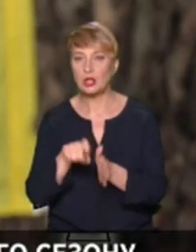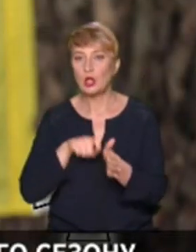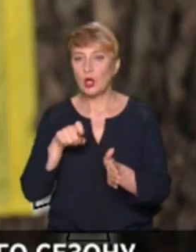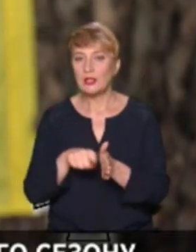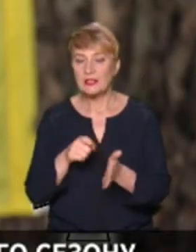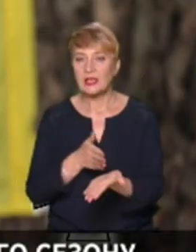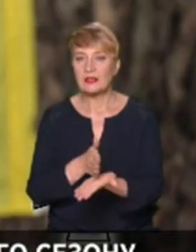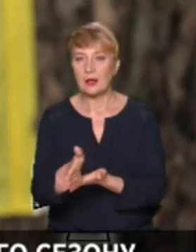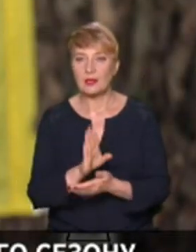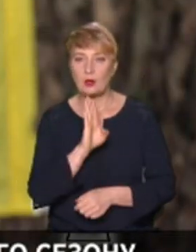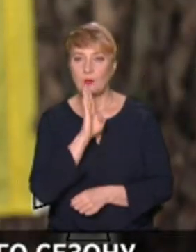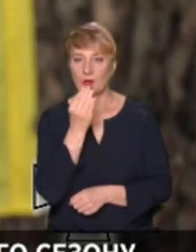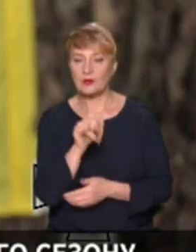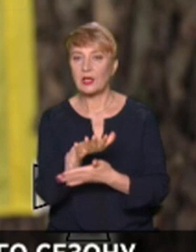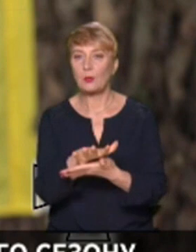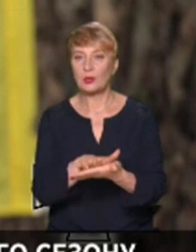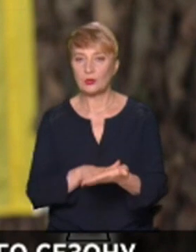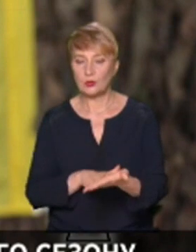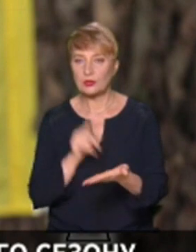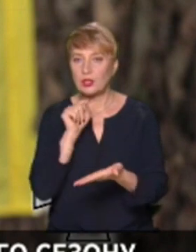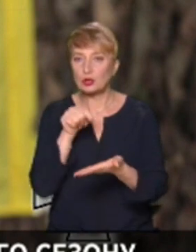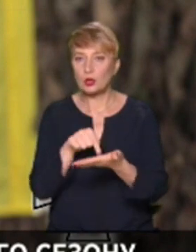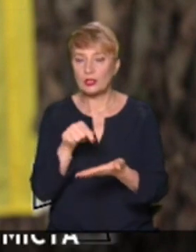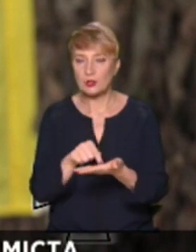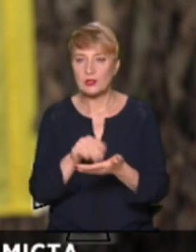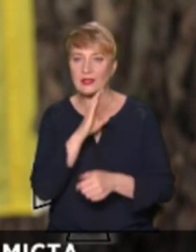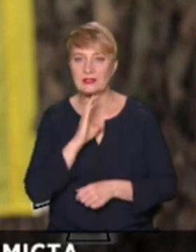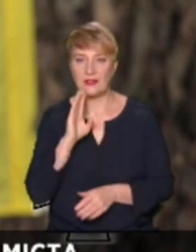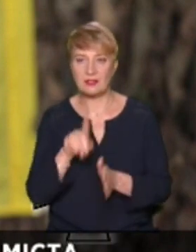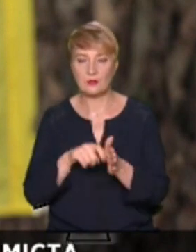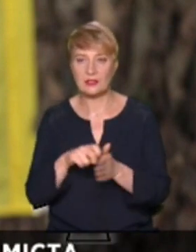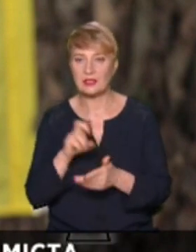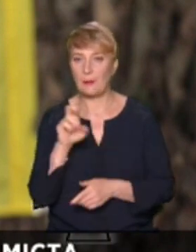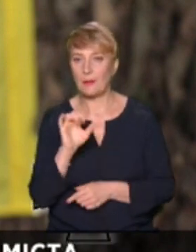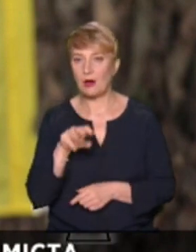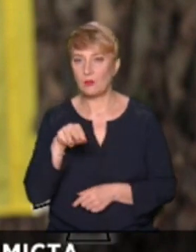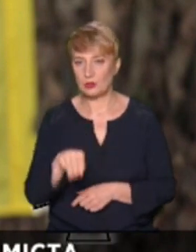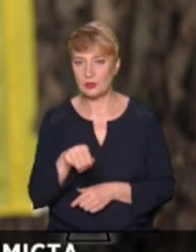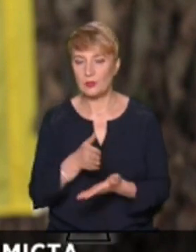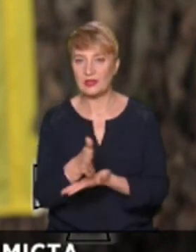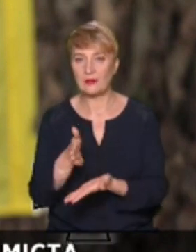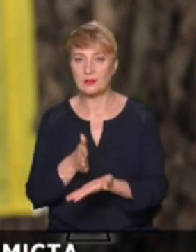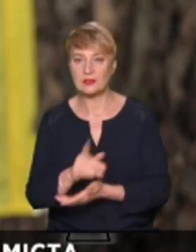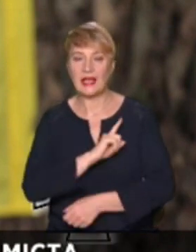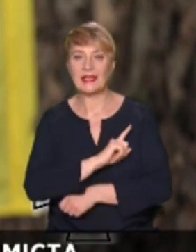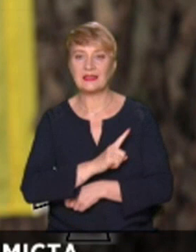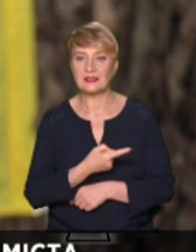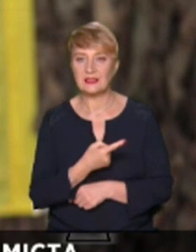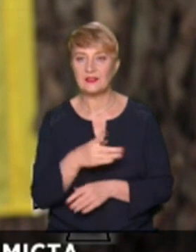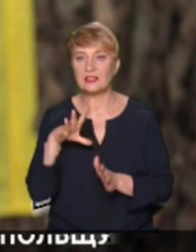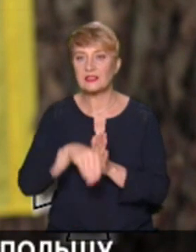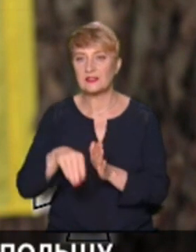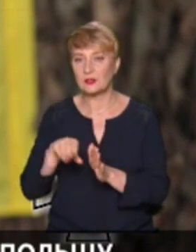противник продовжує зосереджувати основні зусилля на Сєвєродонецькому та Бахмутському напрямках. Інтенсивно